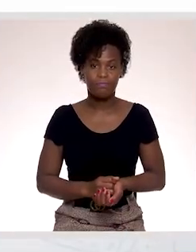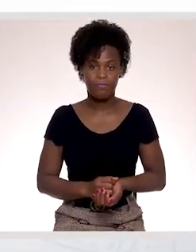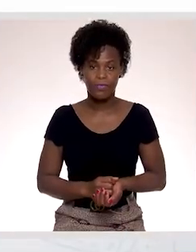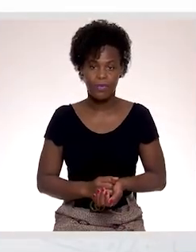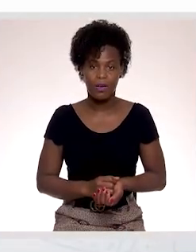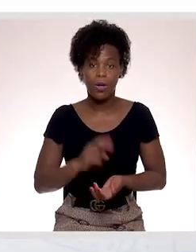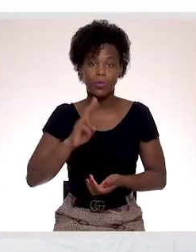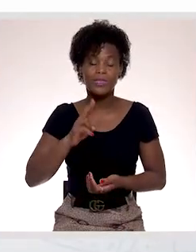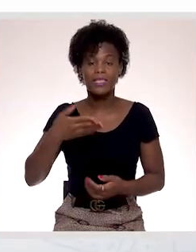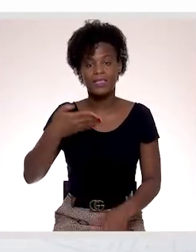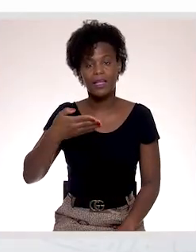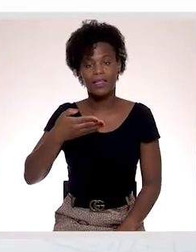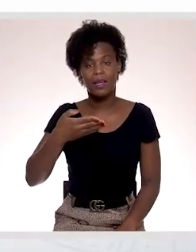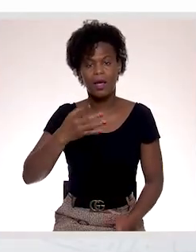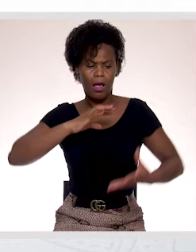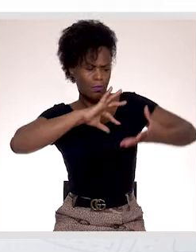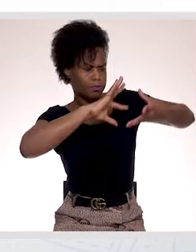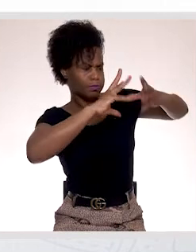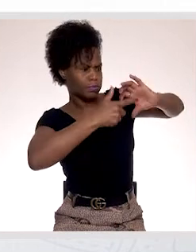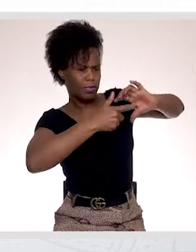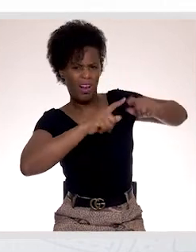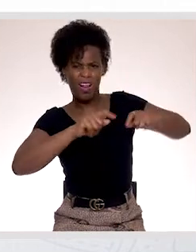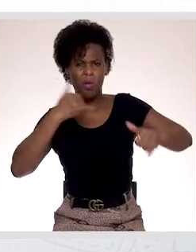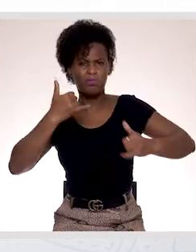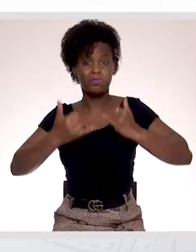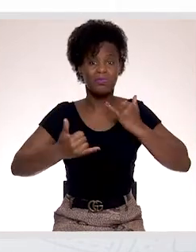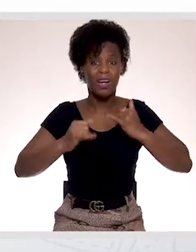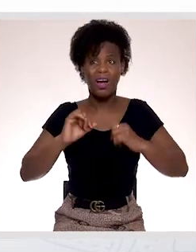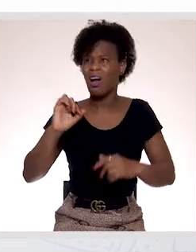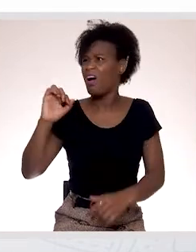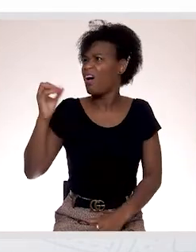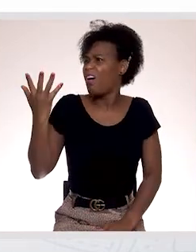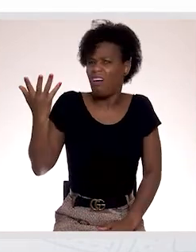Unité 7. Planète en danger. Quel temps?